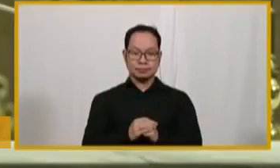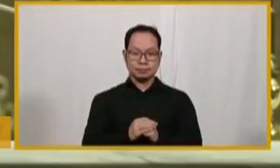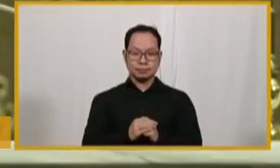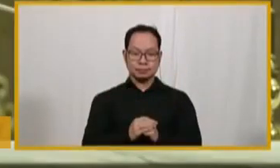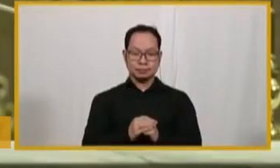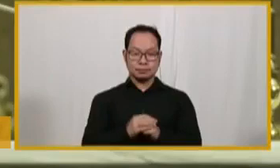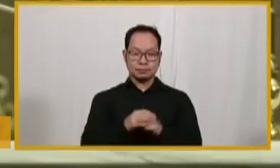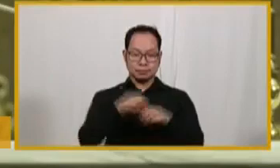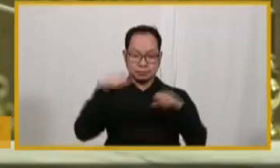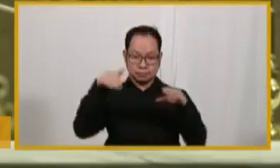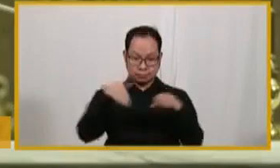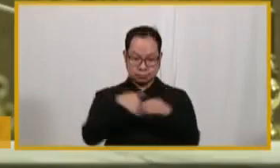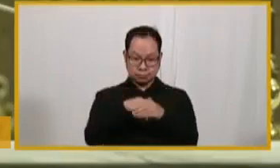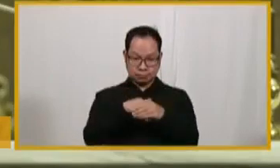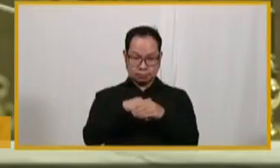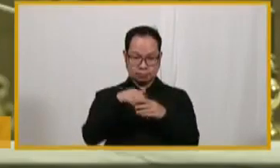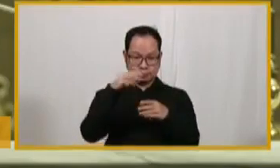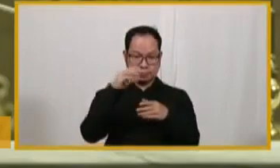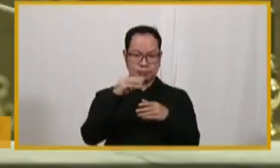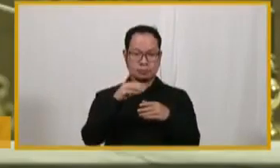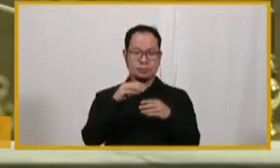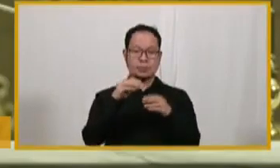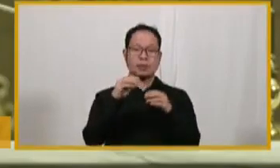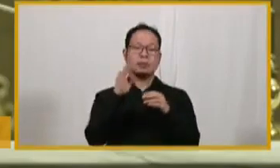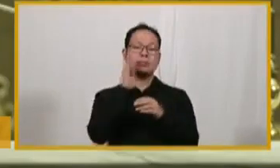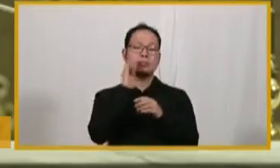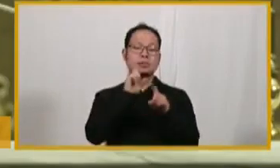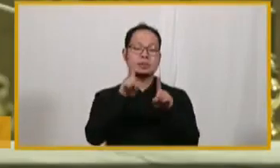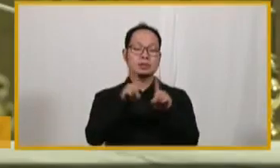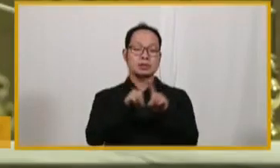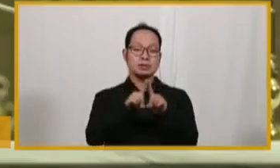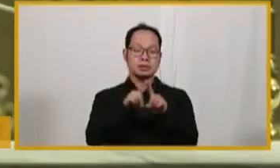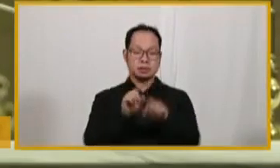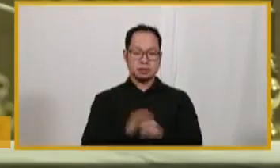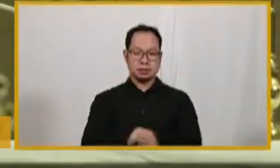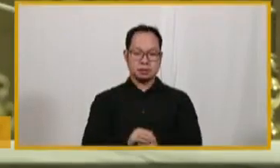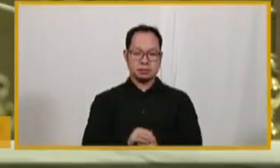mag-asawa, sa magkakapatid, sa mga